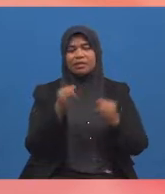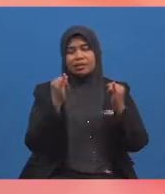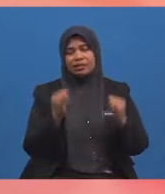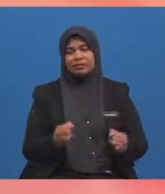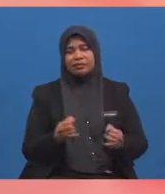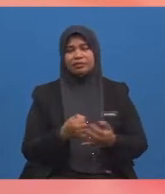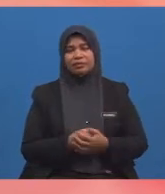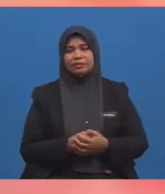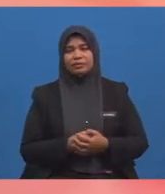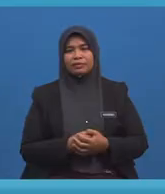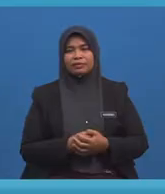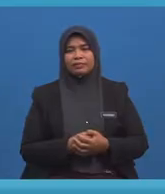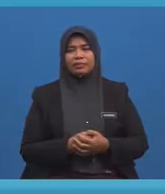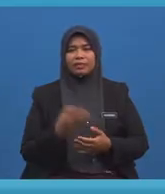individu.